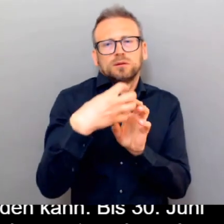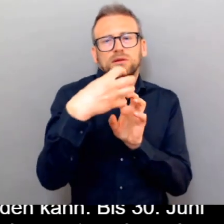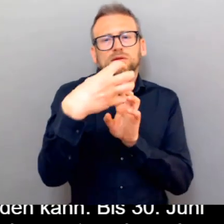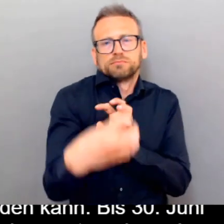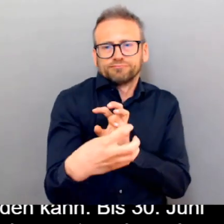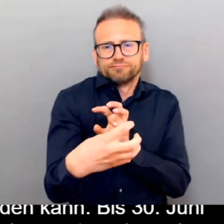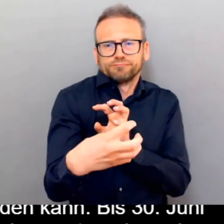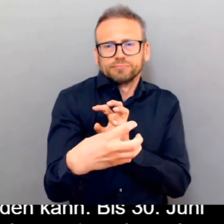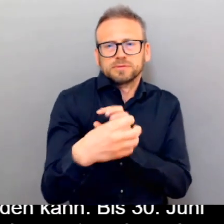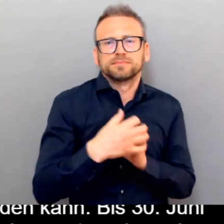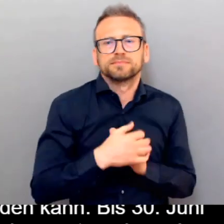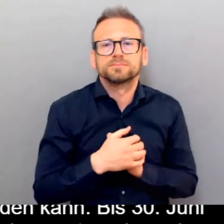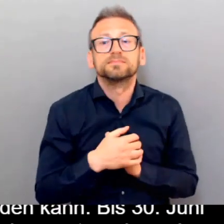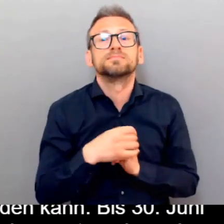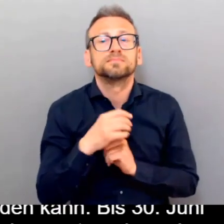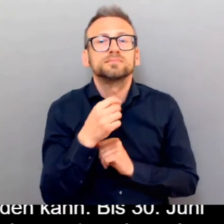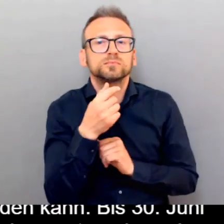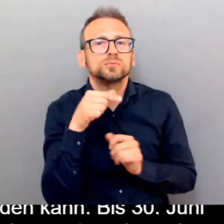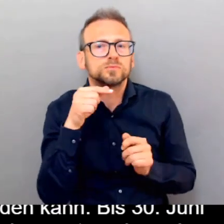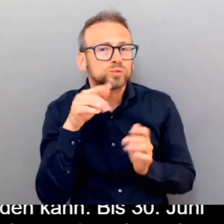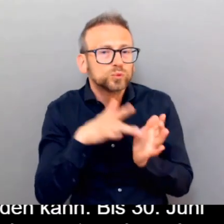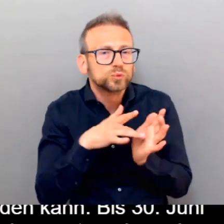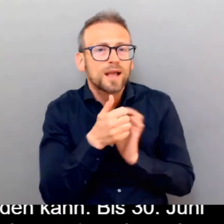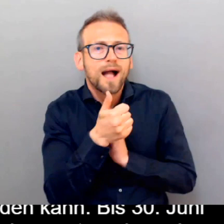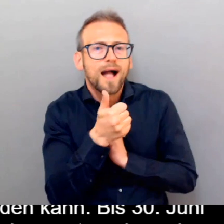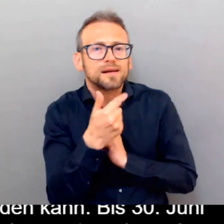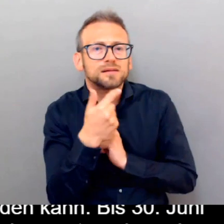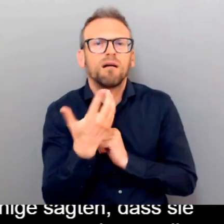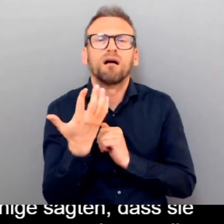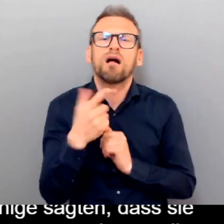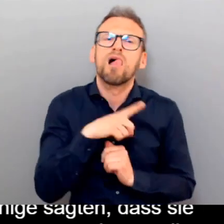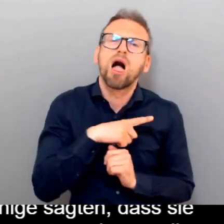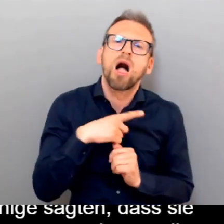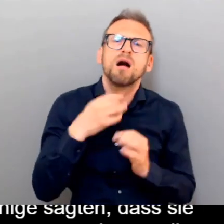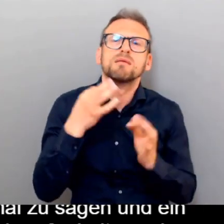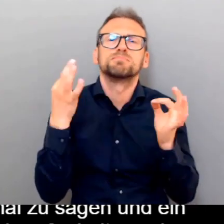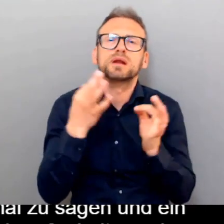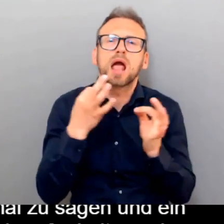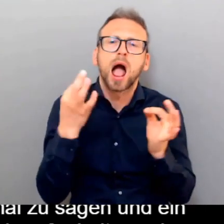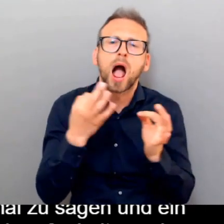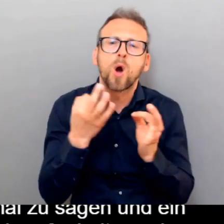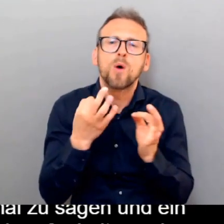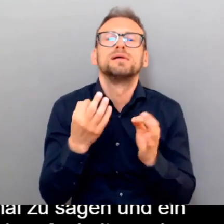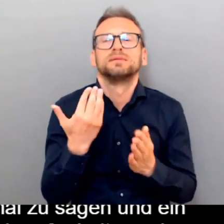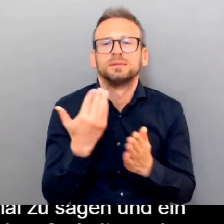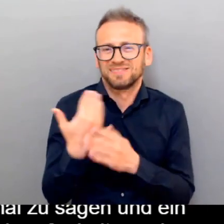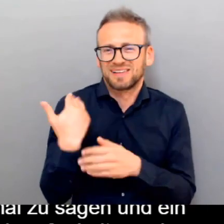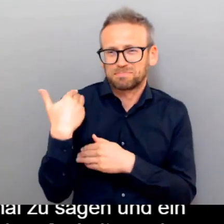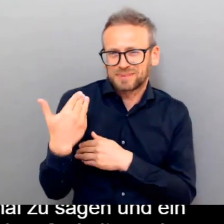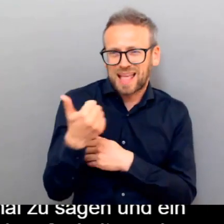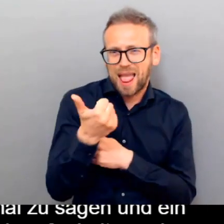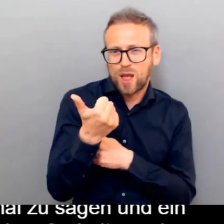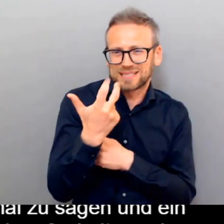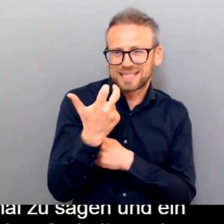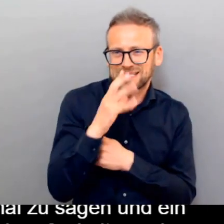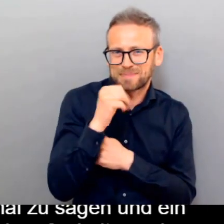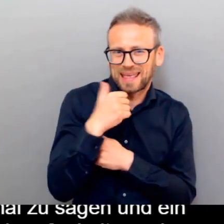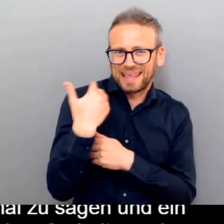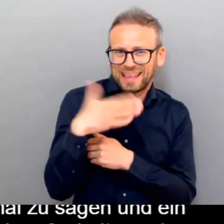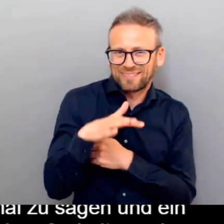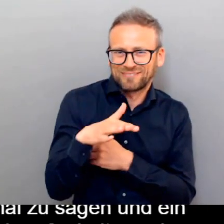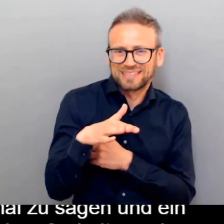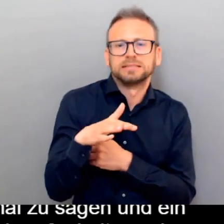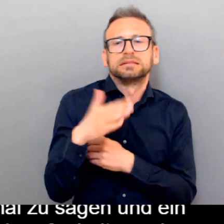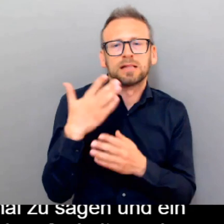Dankeschön an alle, die hier im Pflegeberuf arbeiten. Wir brauchen Sie, machen Sie bitte weiter und selbstverständlich auch